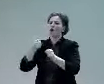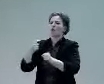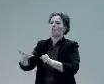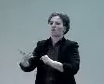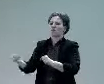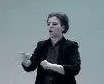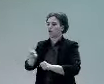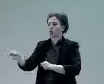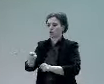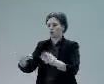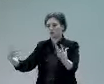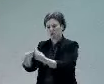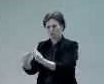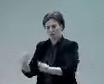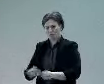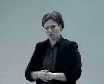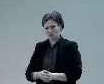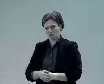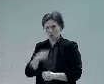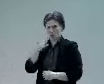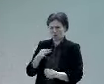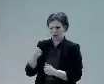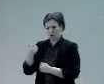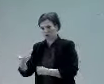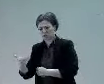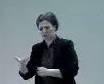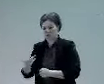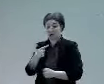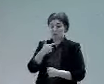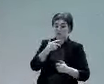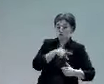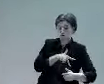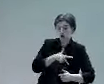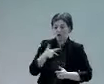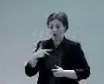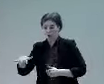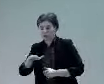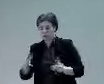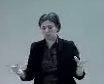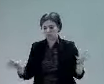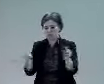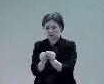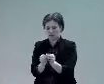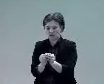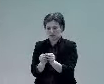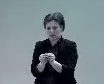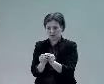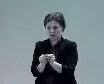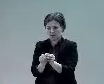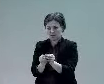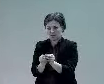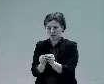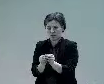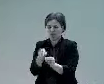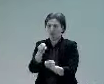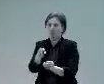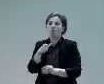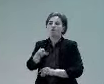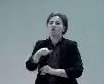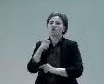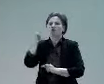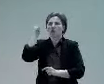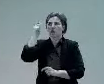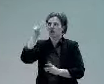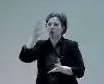cose devono stare insieme. La questione sociale e ambientale sono inscindibilmente connesse e lo sono perché gli effetti di questi